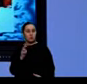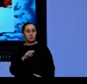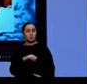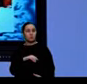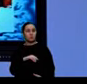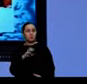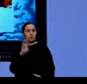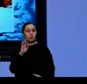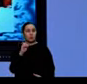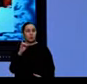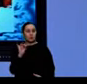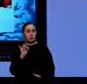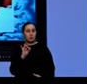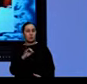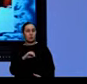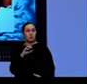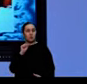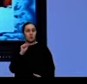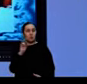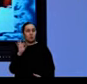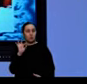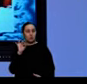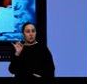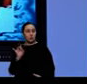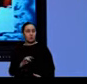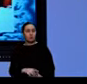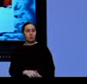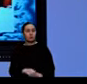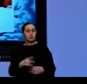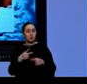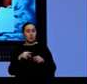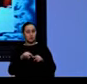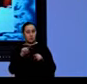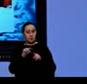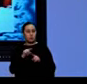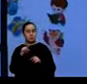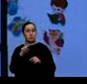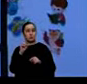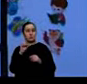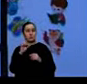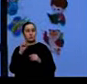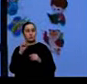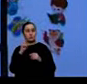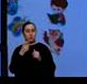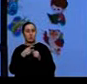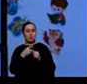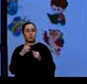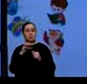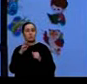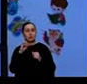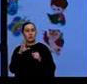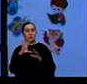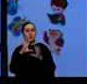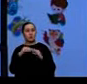nok, behi, anor. Mana shu sabzavotlar va